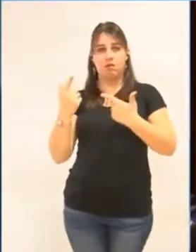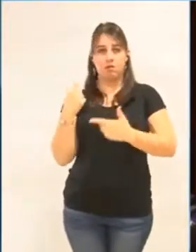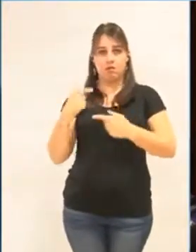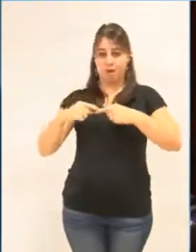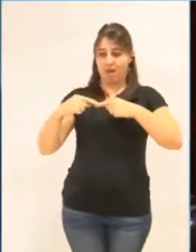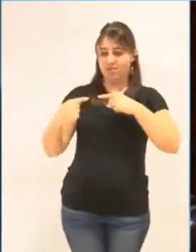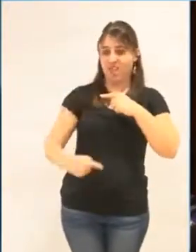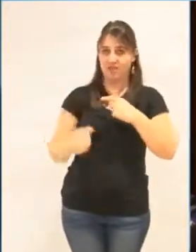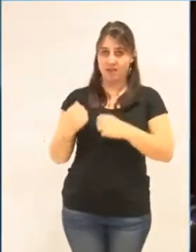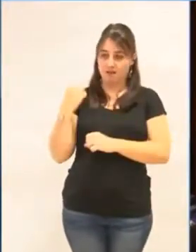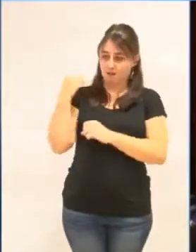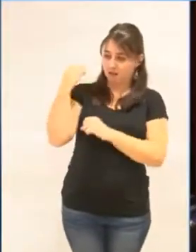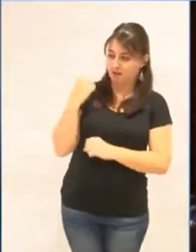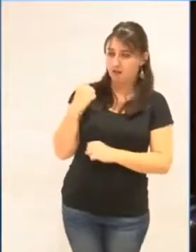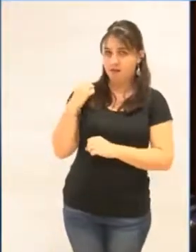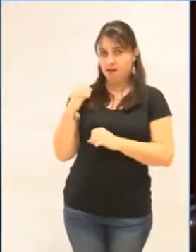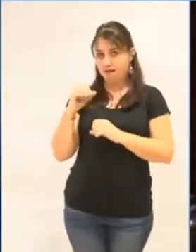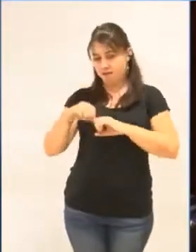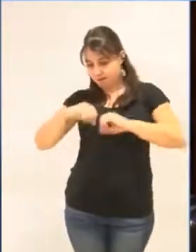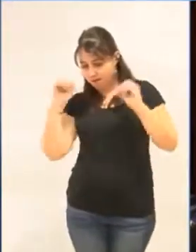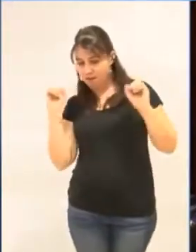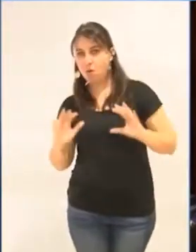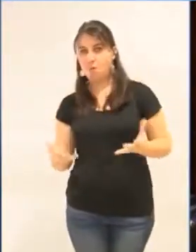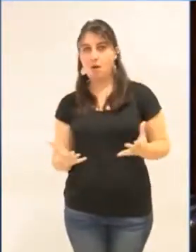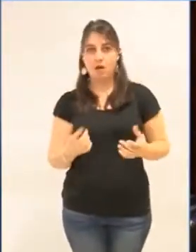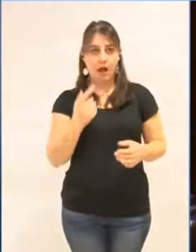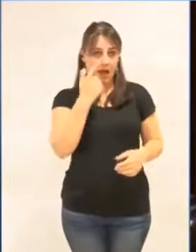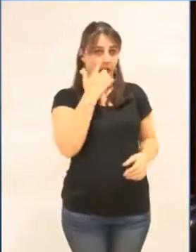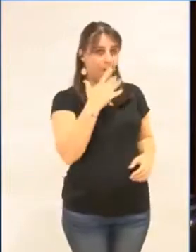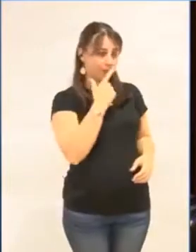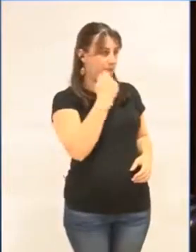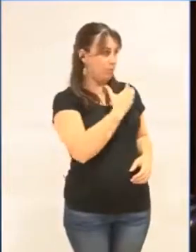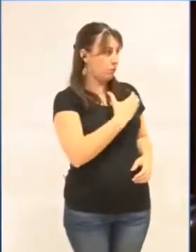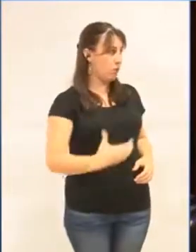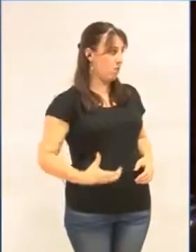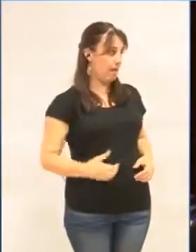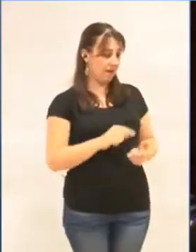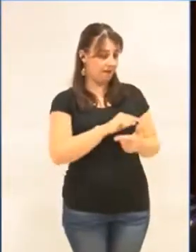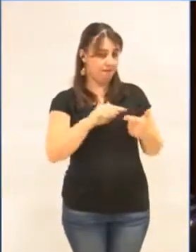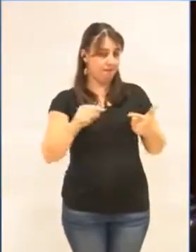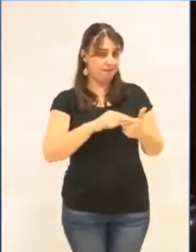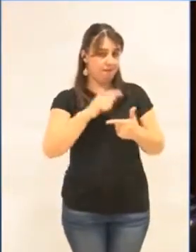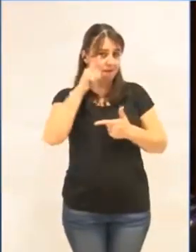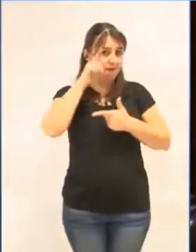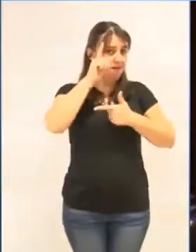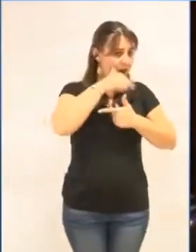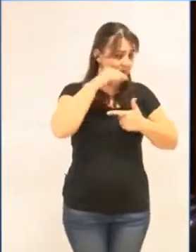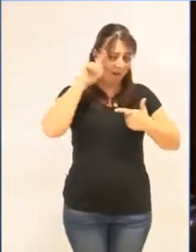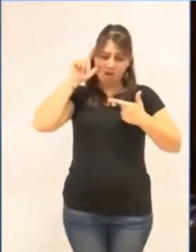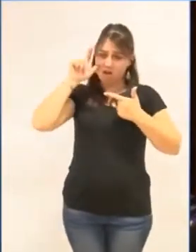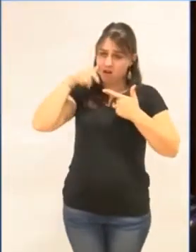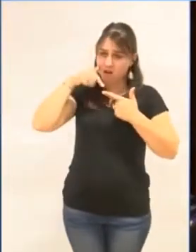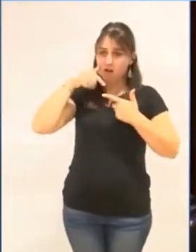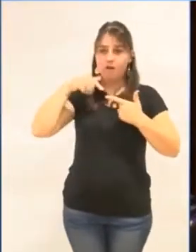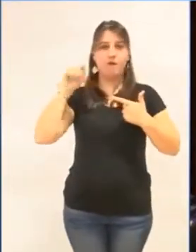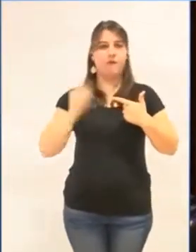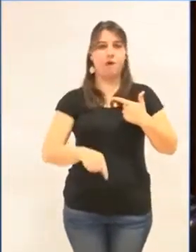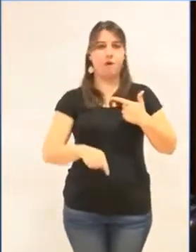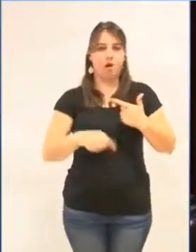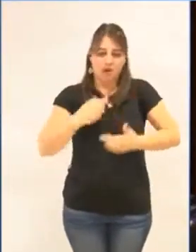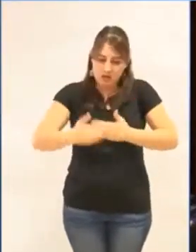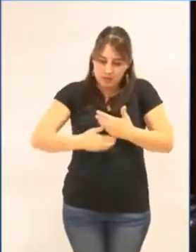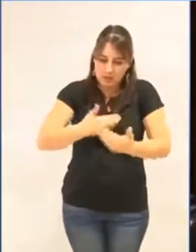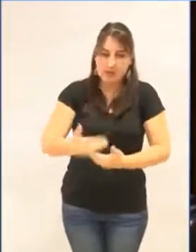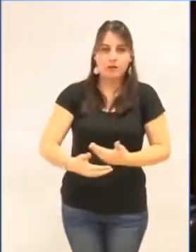dette. À mon sens, c'est ici, monsieur le maire, qu'il faut porter l'effort et la réflexion à partir de ces